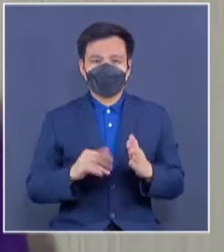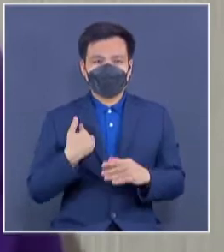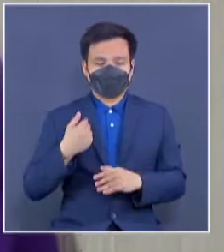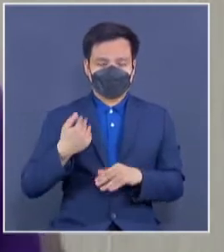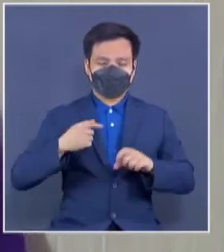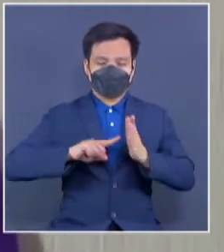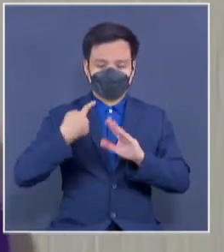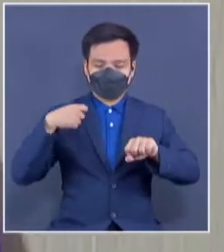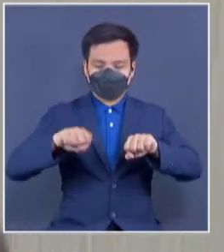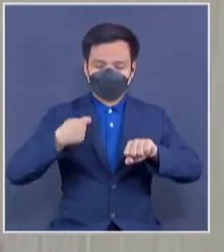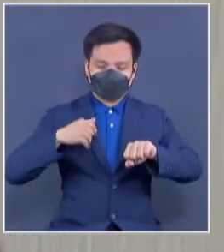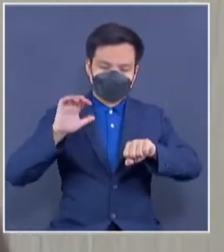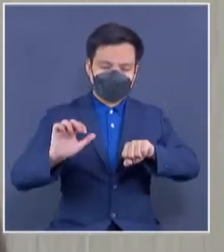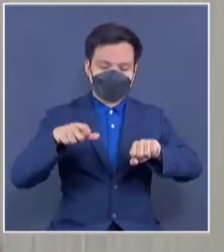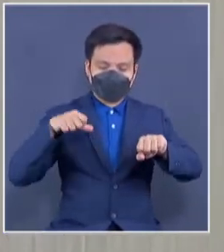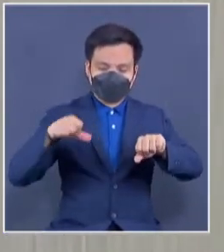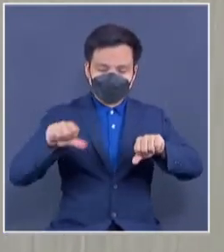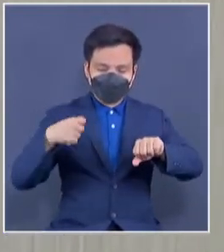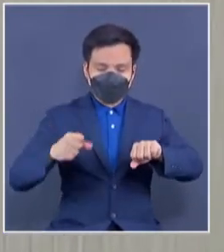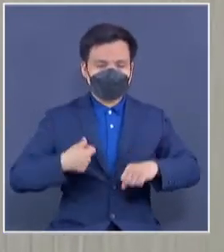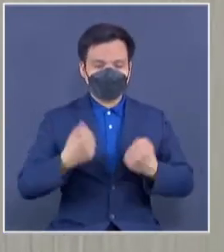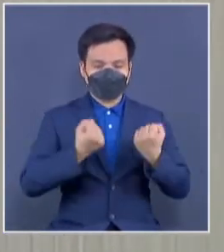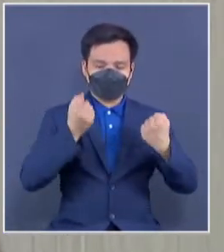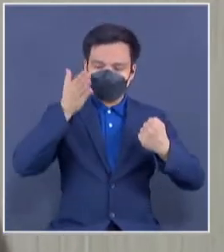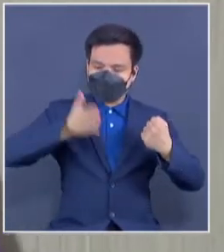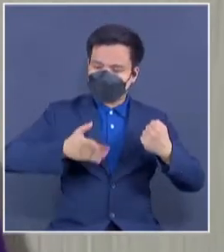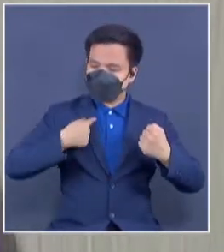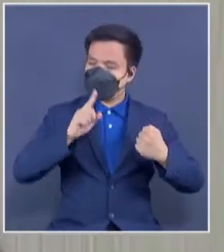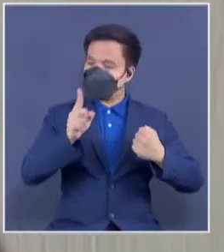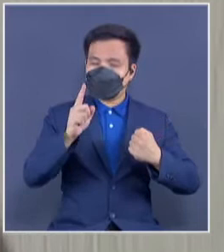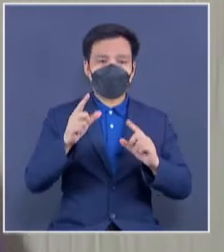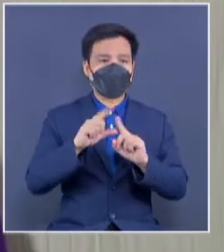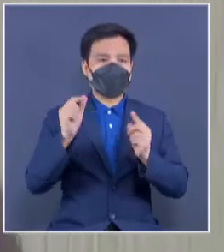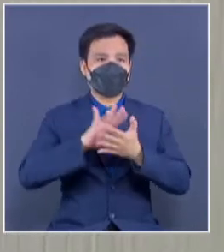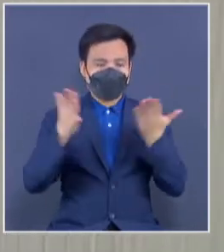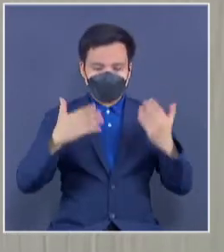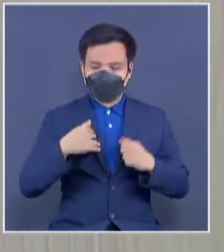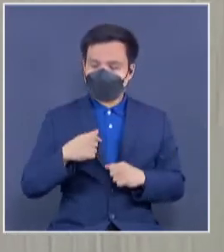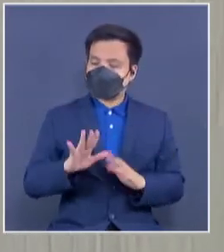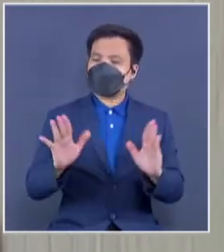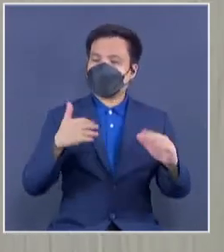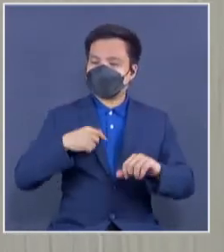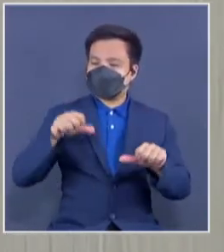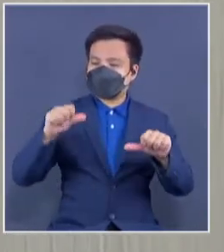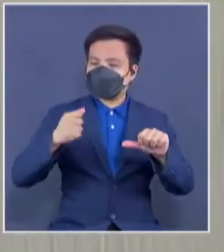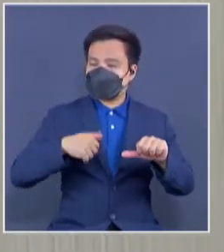แต่ที่หนึ่งในของช้างต้นจดหมายก็พูดแบบจับยาวนี่มีแต่เฮ้ย